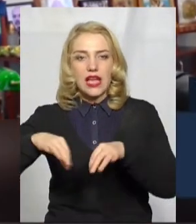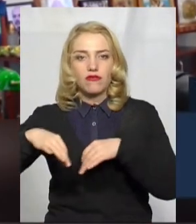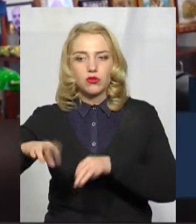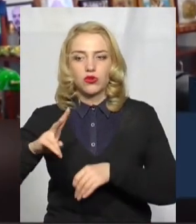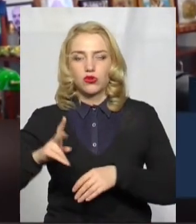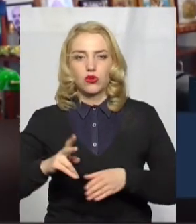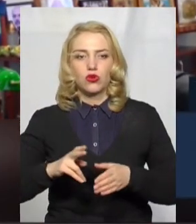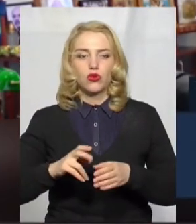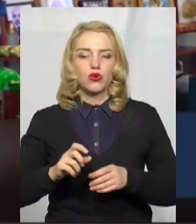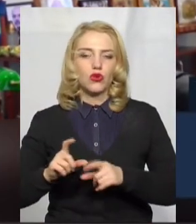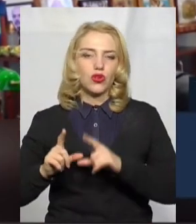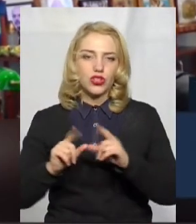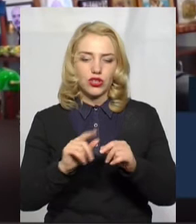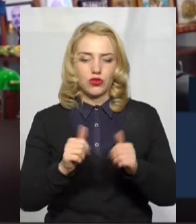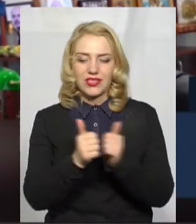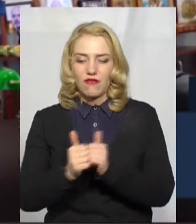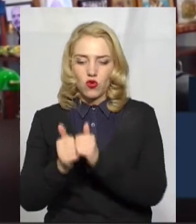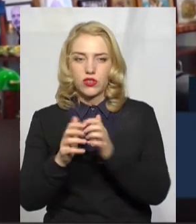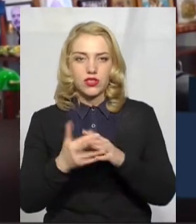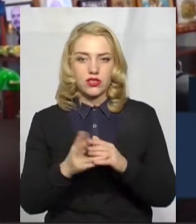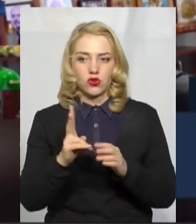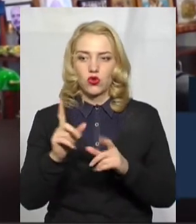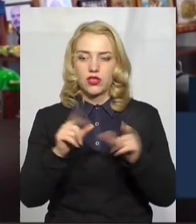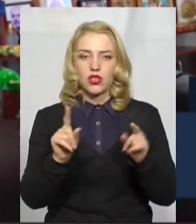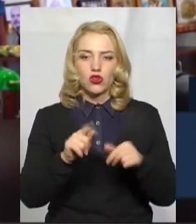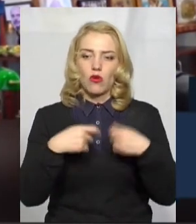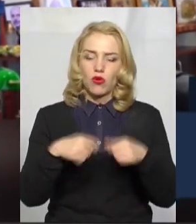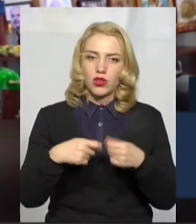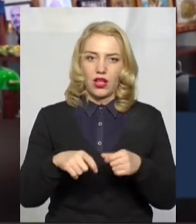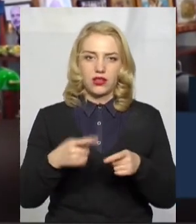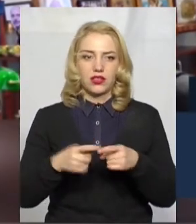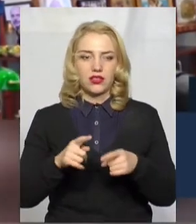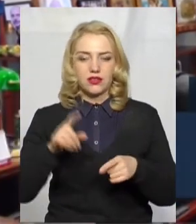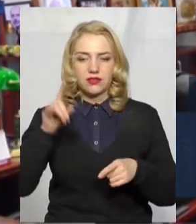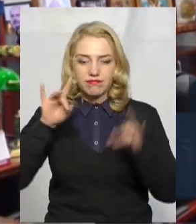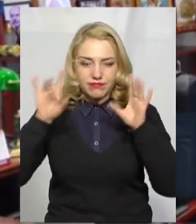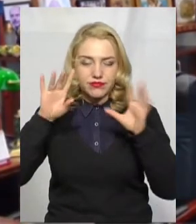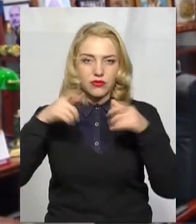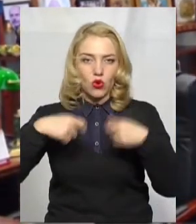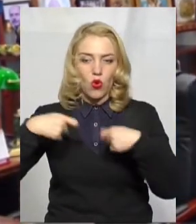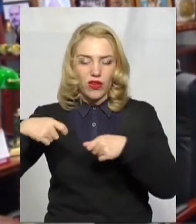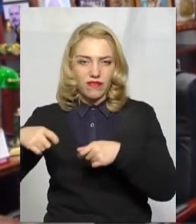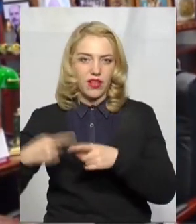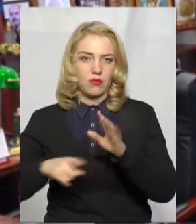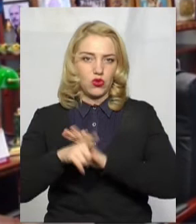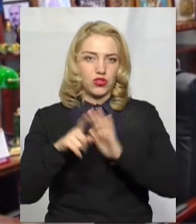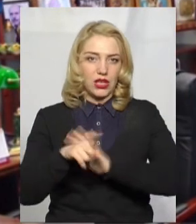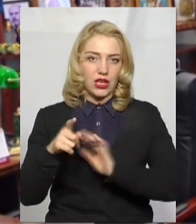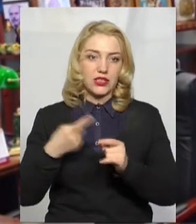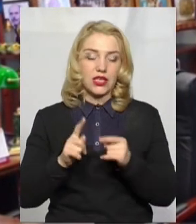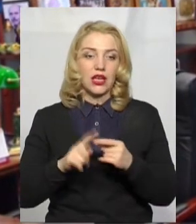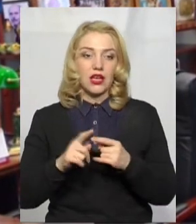з навколишніх сіл, хтось їде щось продати, стихійна торгівля починається, яку ми так само максимально зараз, скажімо,